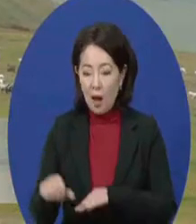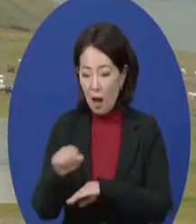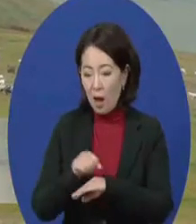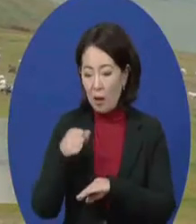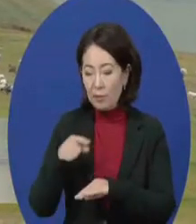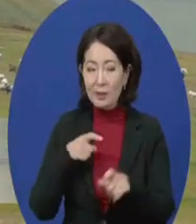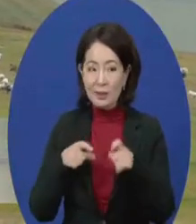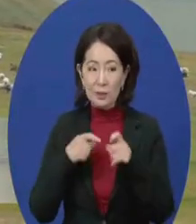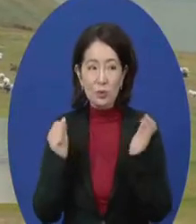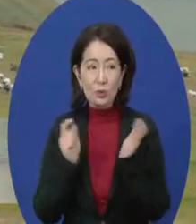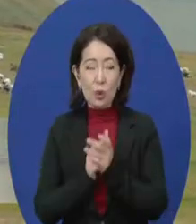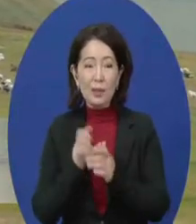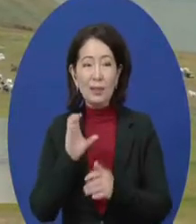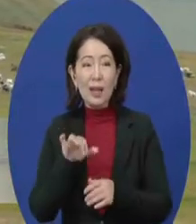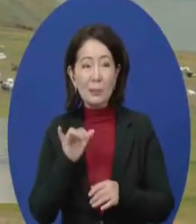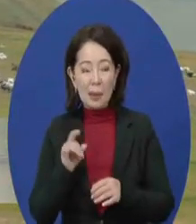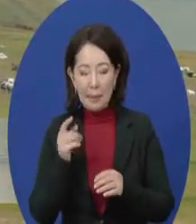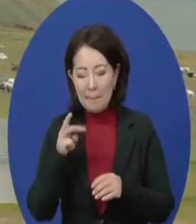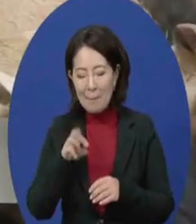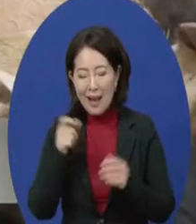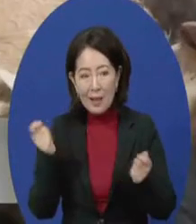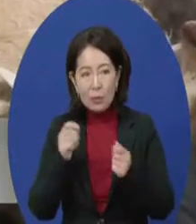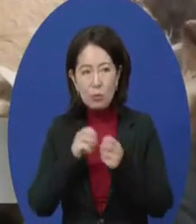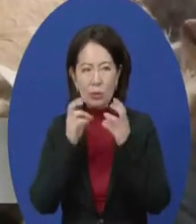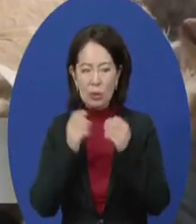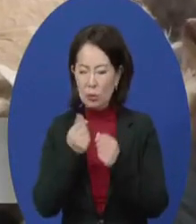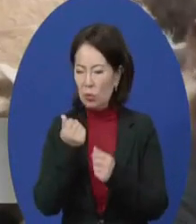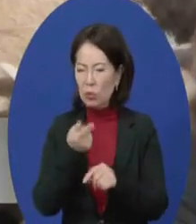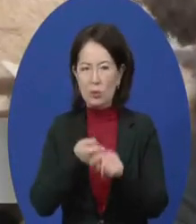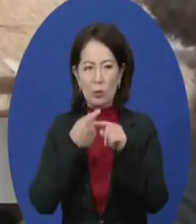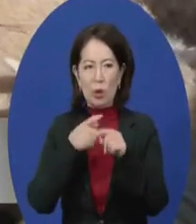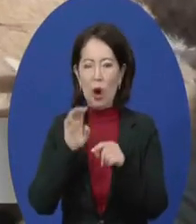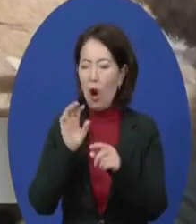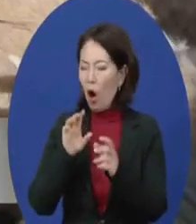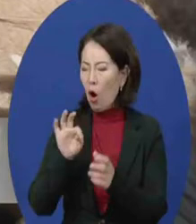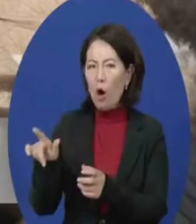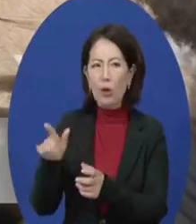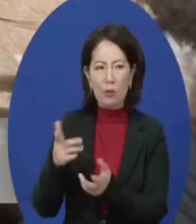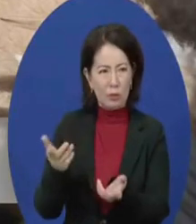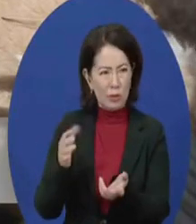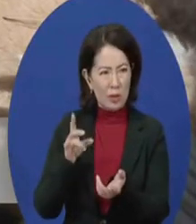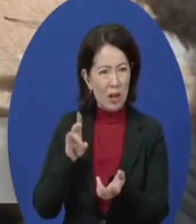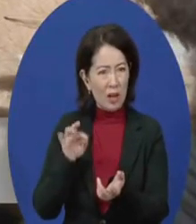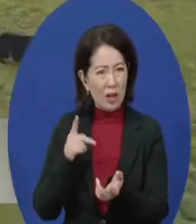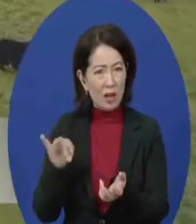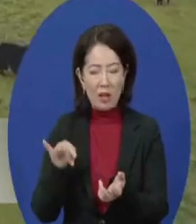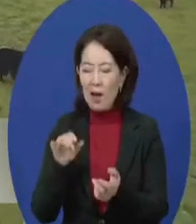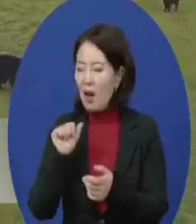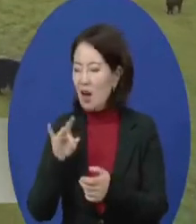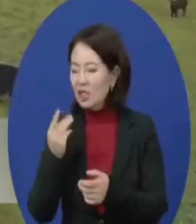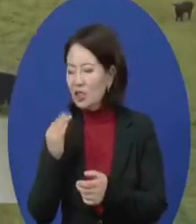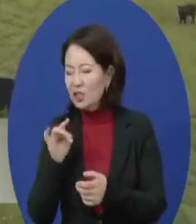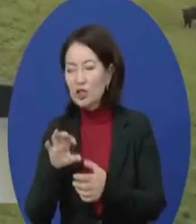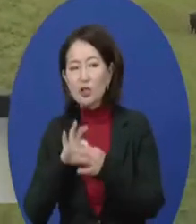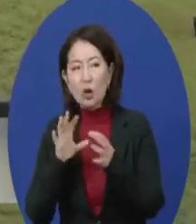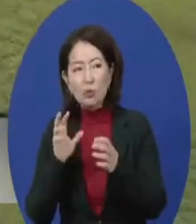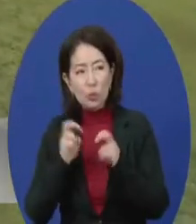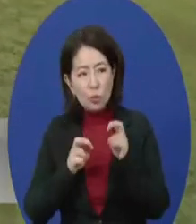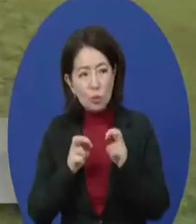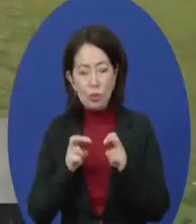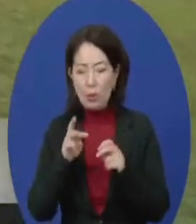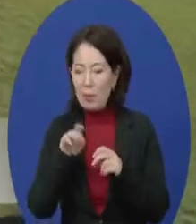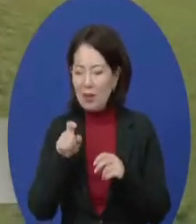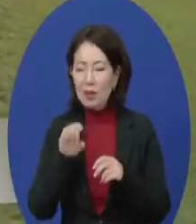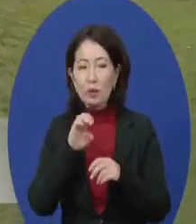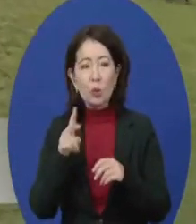Аймгийн эдийн засгийн гол салбар болох мал аж ахуйн бүтээгдэхүүн үн хүрэхгүй хамгийн нэхийг хог болгоод хайж байна. Харин арьс шир, ноос ноолуур боловсруулах үйлдвэр,